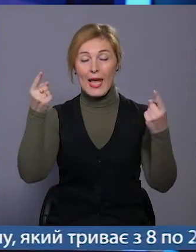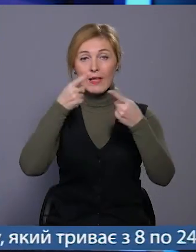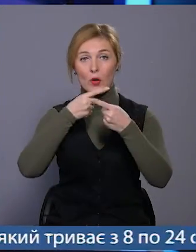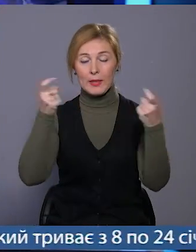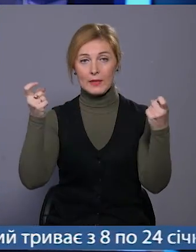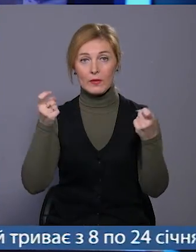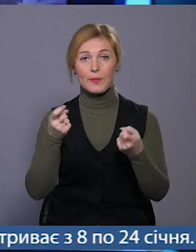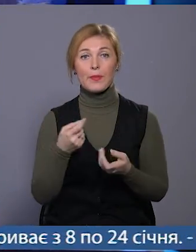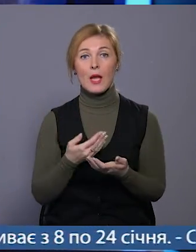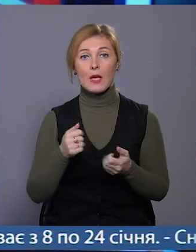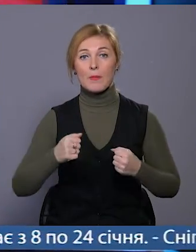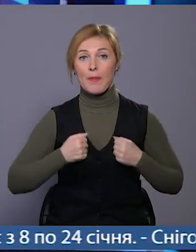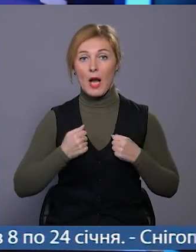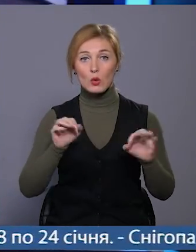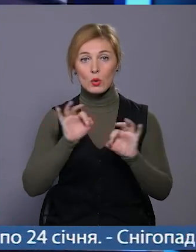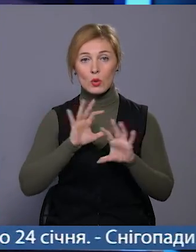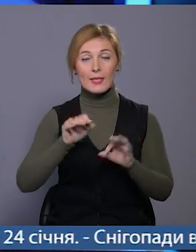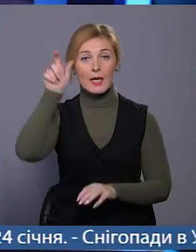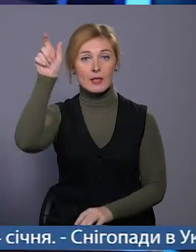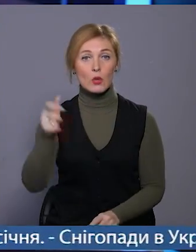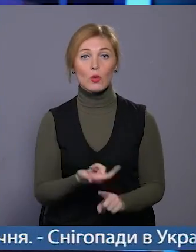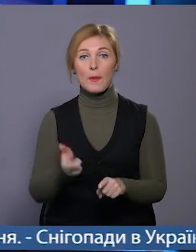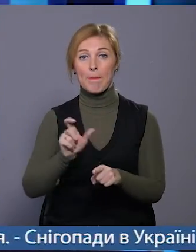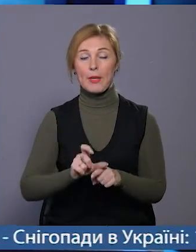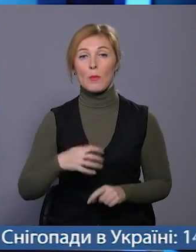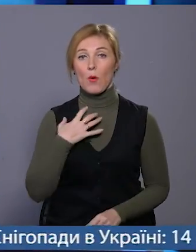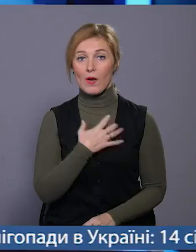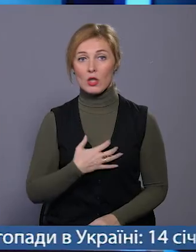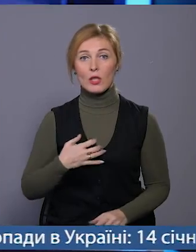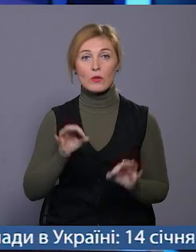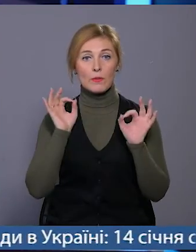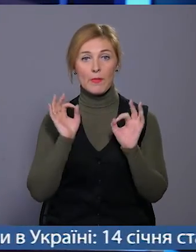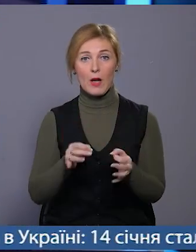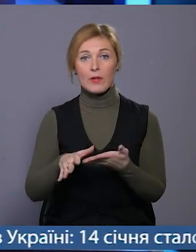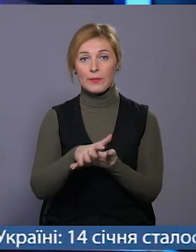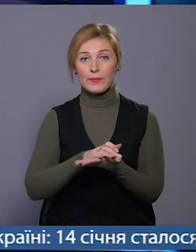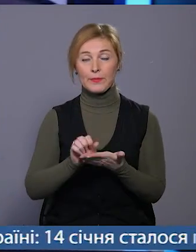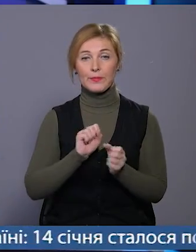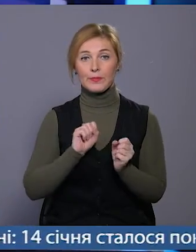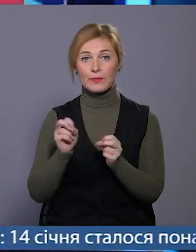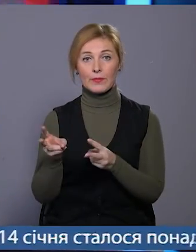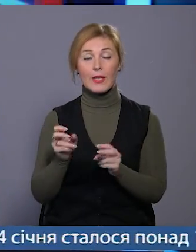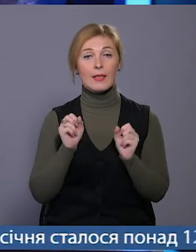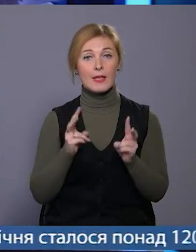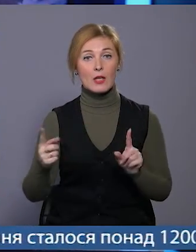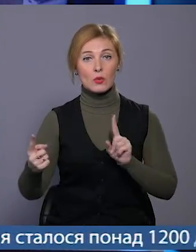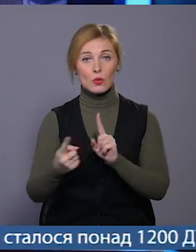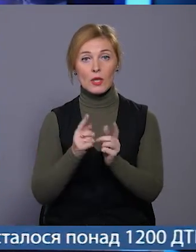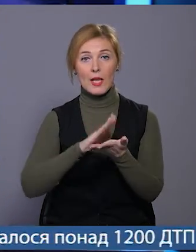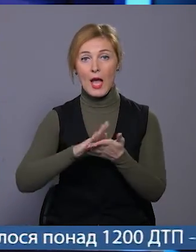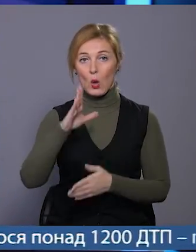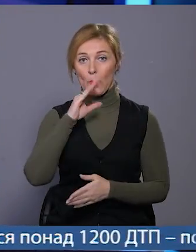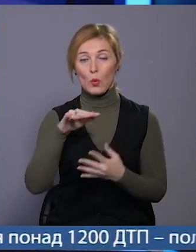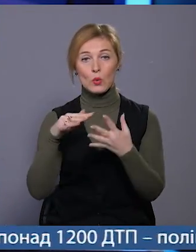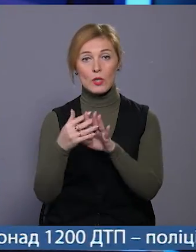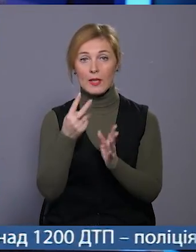інформативними. Адже прагнуть розказати людям більше про важливість правильної утилізації небезпечних відходів. Як зустріли екобус у селах